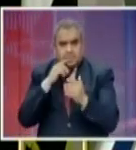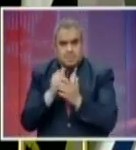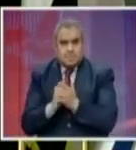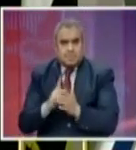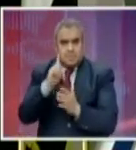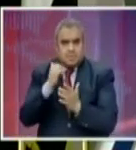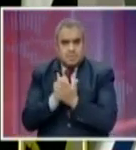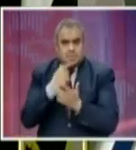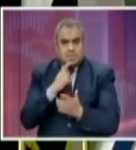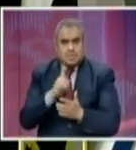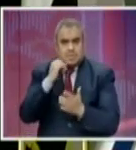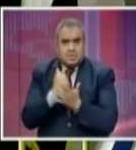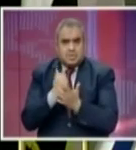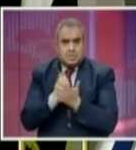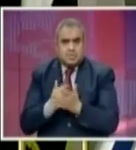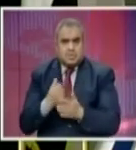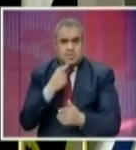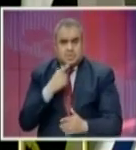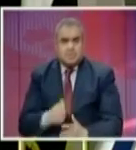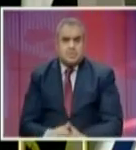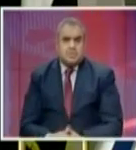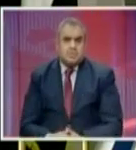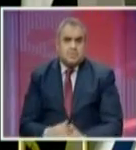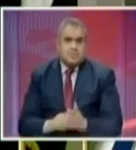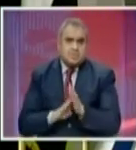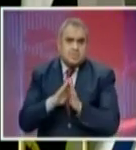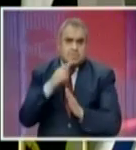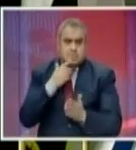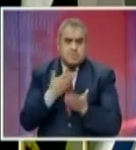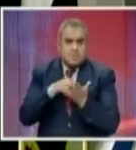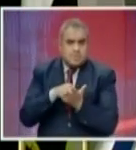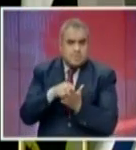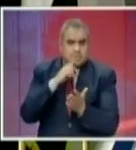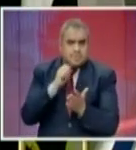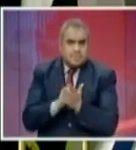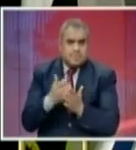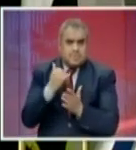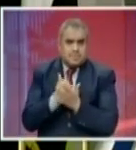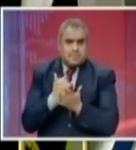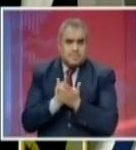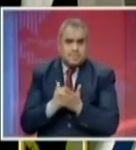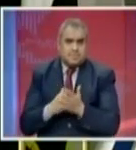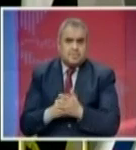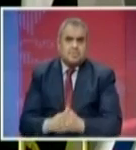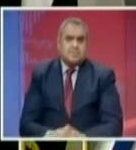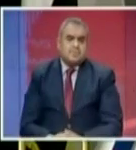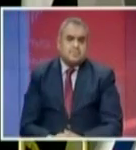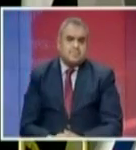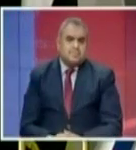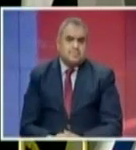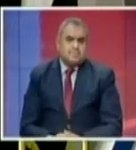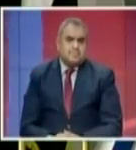بلادنا يا الله رئيسنا برضو كريم فالدار ما شاف طريق حتى برك بلاده كان برك كان